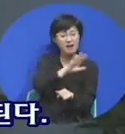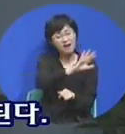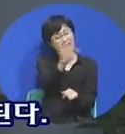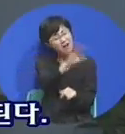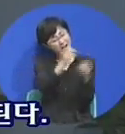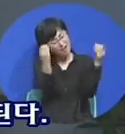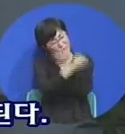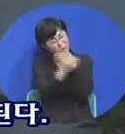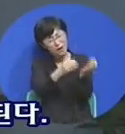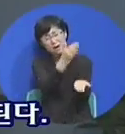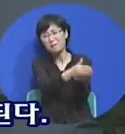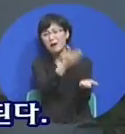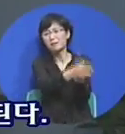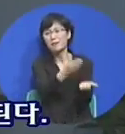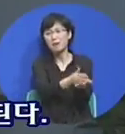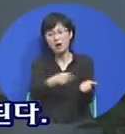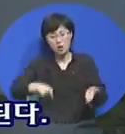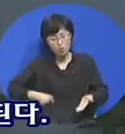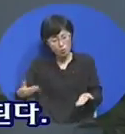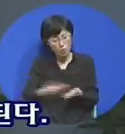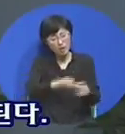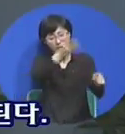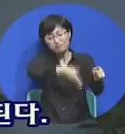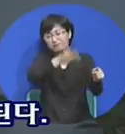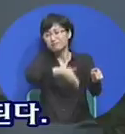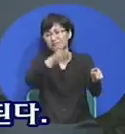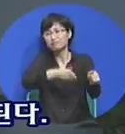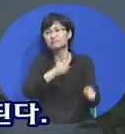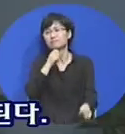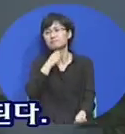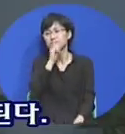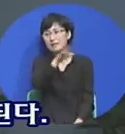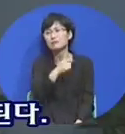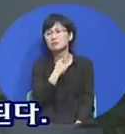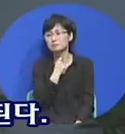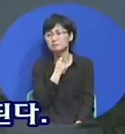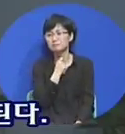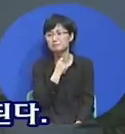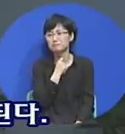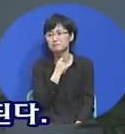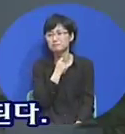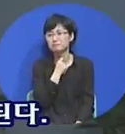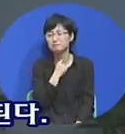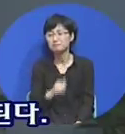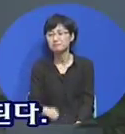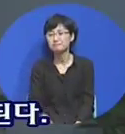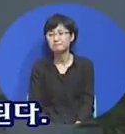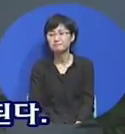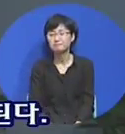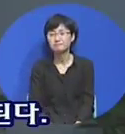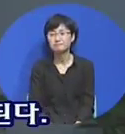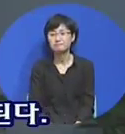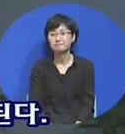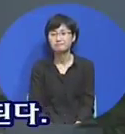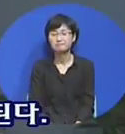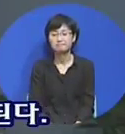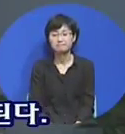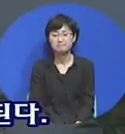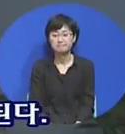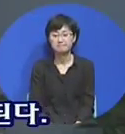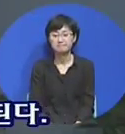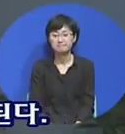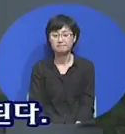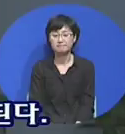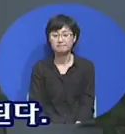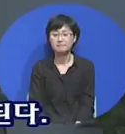돼요. And there are many theologians speaking fight over this as well, saying Pastor, you keep emphasizing that only him and his followers are those who remain. That's not what I'm saying. They must really repent